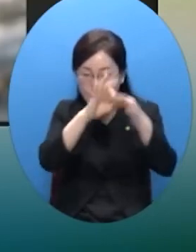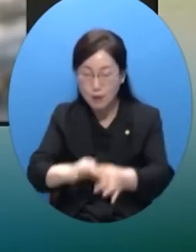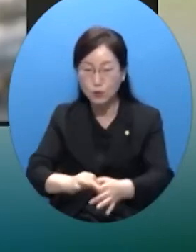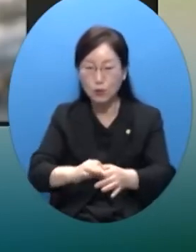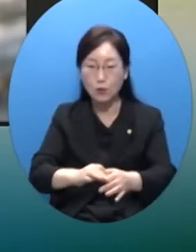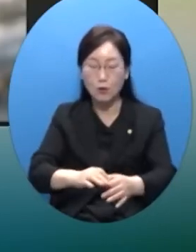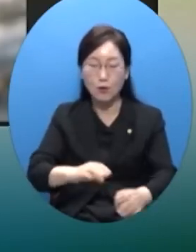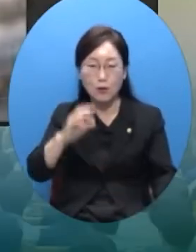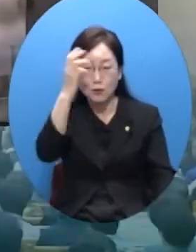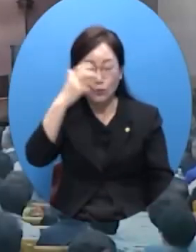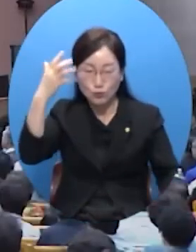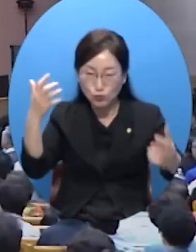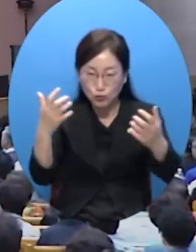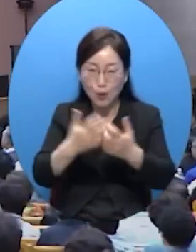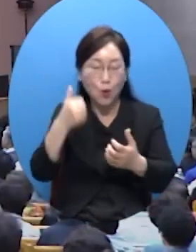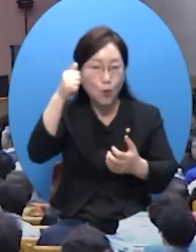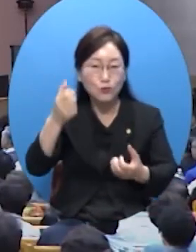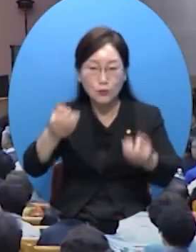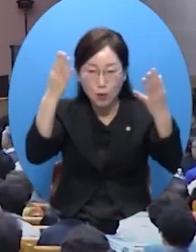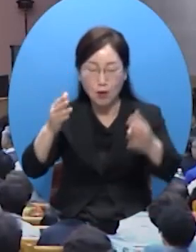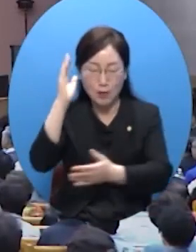성령운동만 얘기하다 가셨어요.